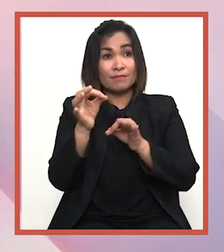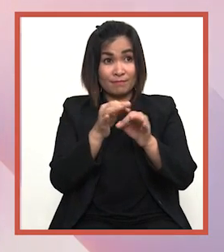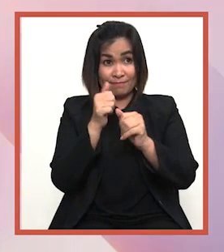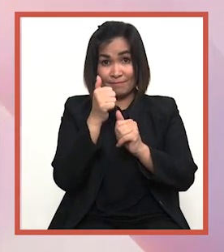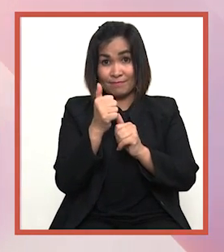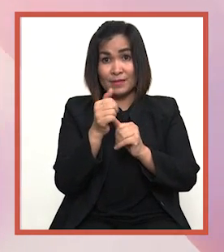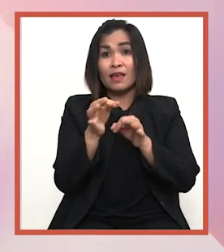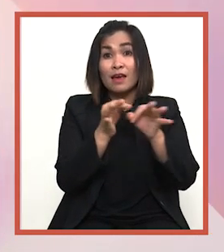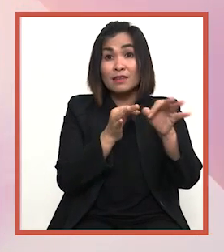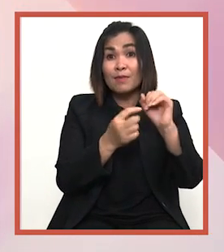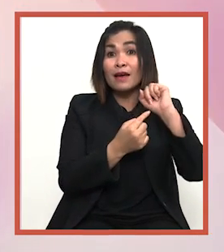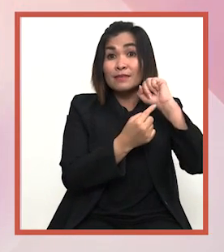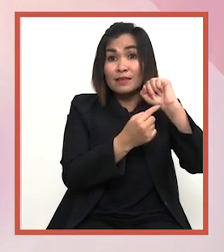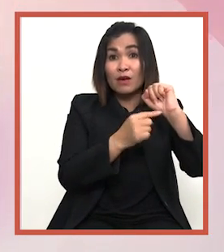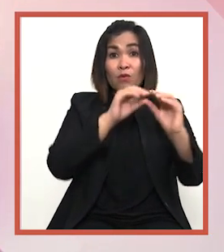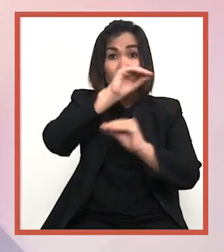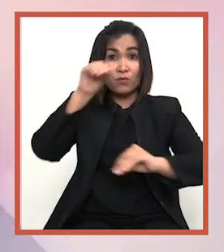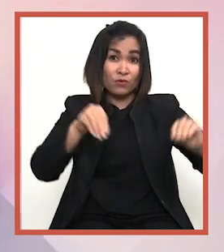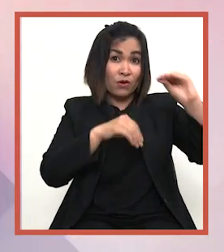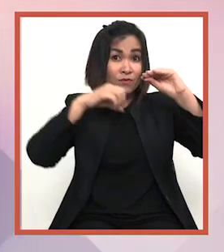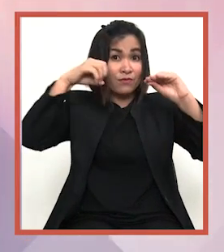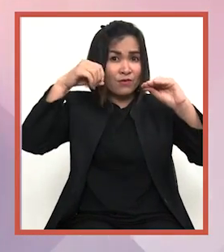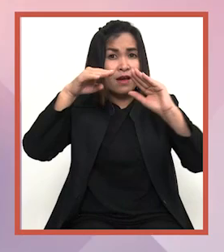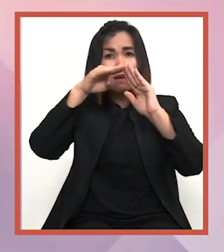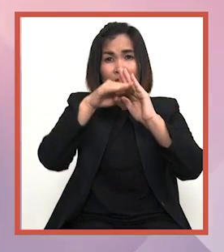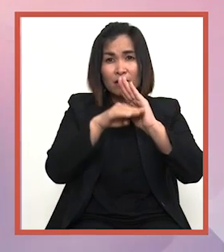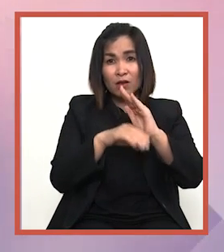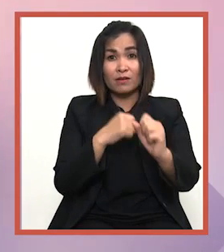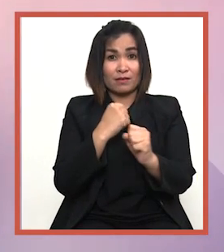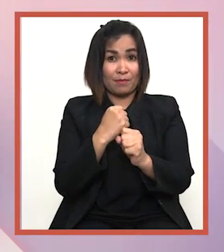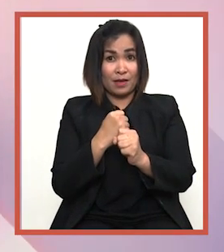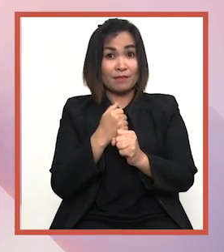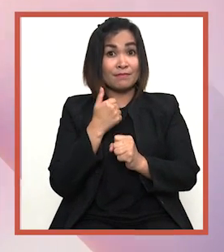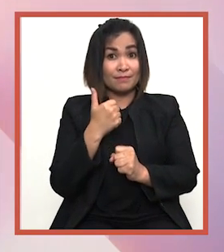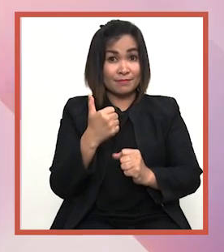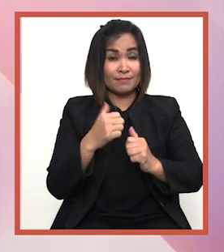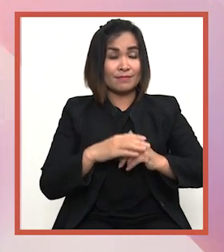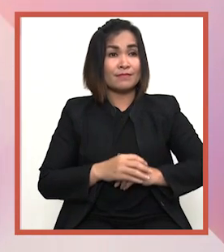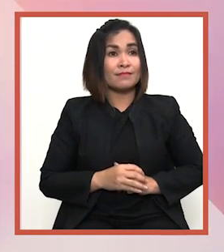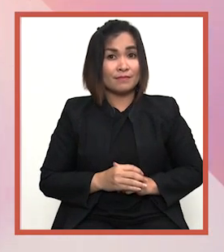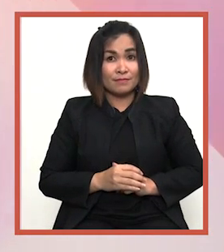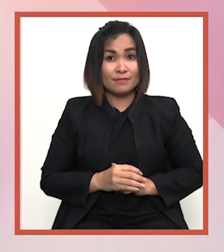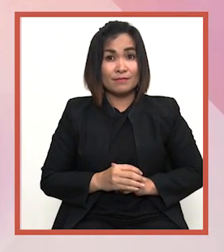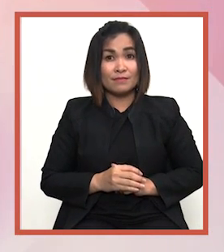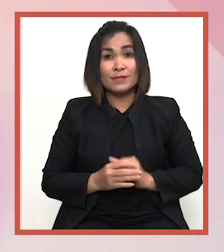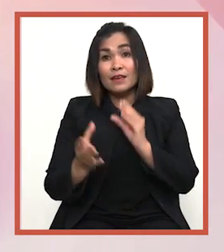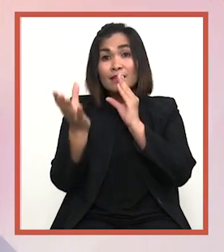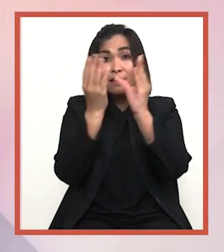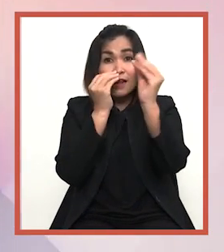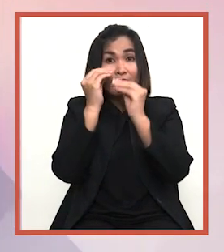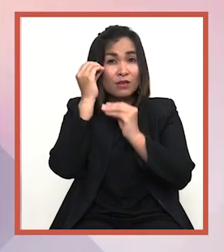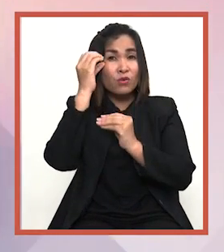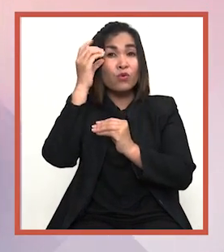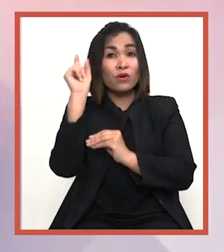ได้อธิบายสัญลักษณ์ที่ใช้ในวงจรไฟฟ้าและขั้นตอนในการทำงานได้เรามาดูสาระการเรียน